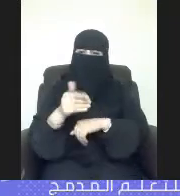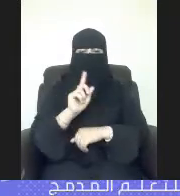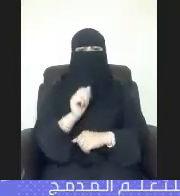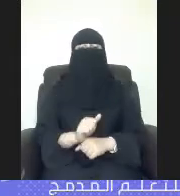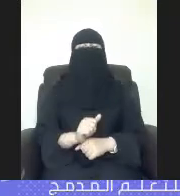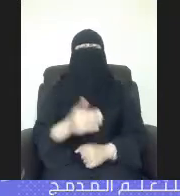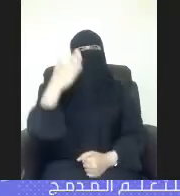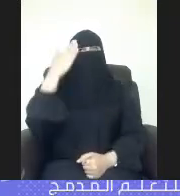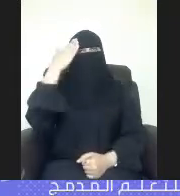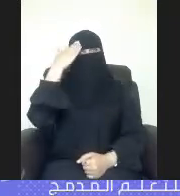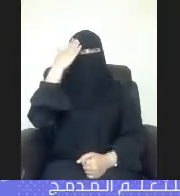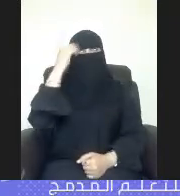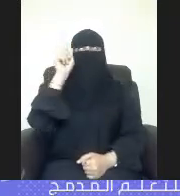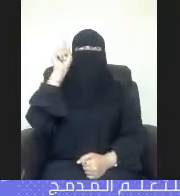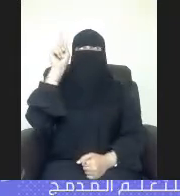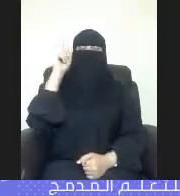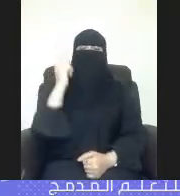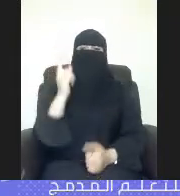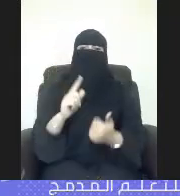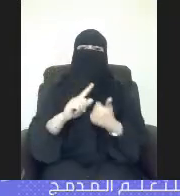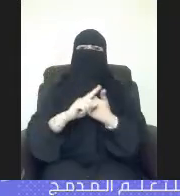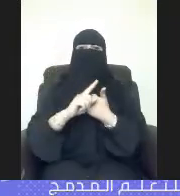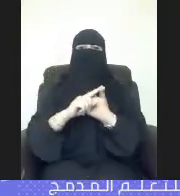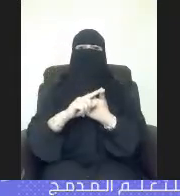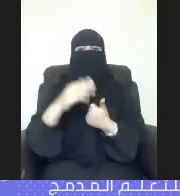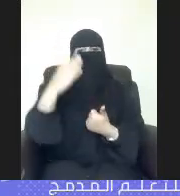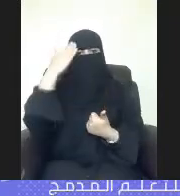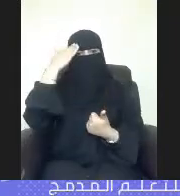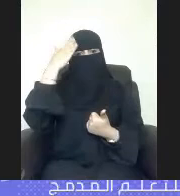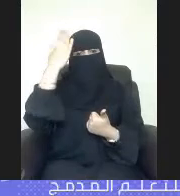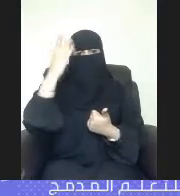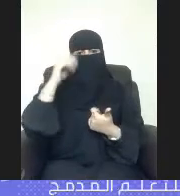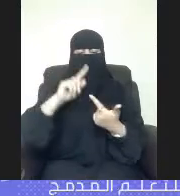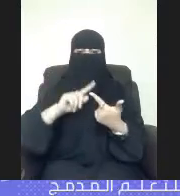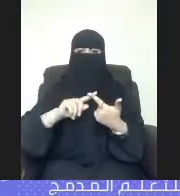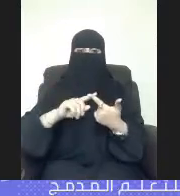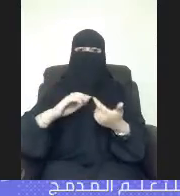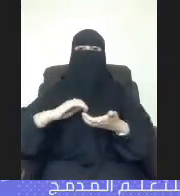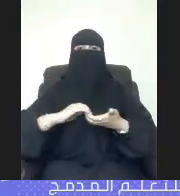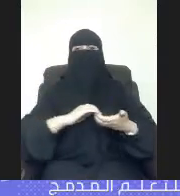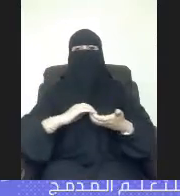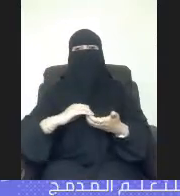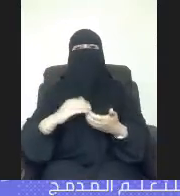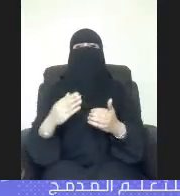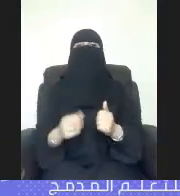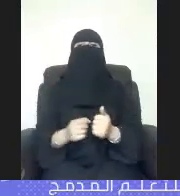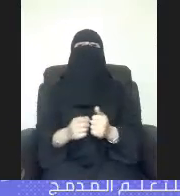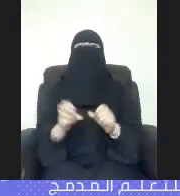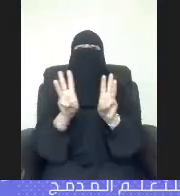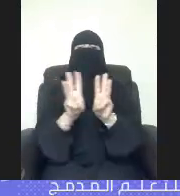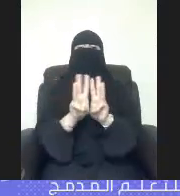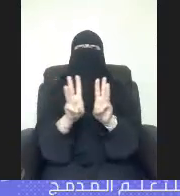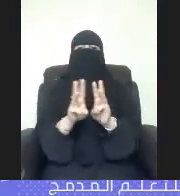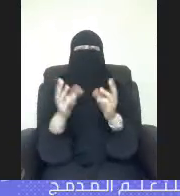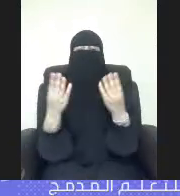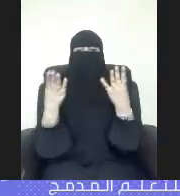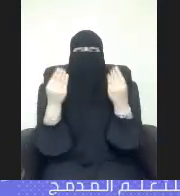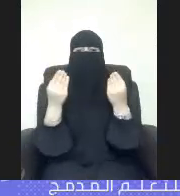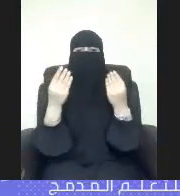ثم أشكر الزملاء في عمادة التعلم الإلكتروني على هذه المبادرة الجميلة. نتمنى